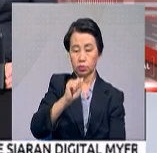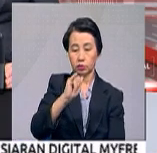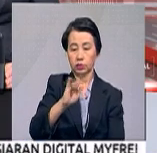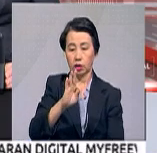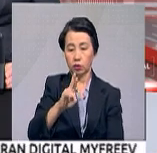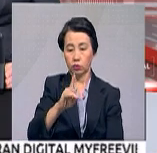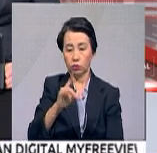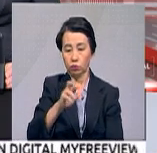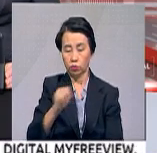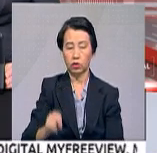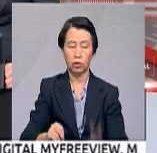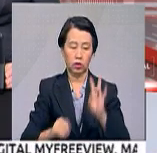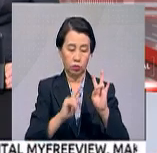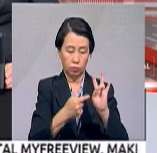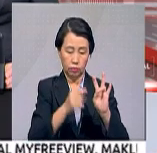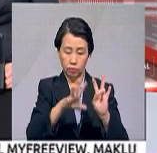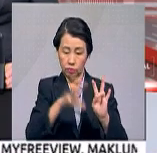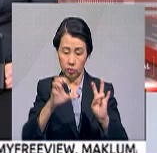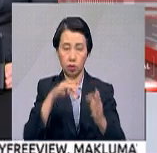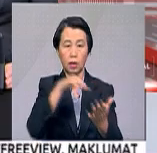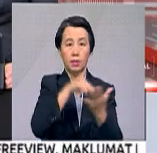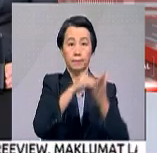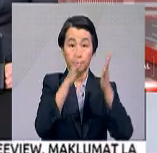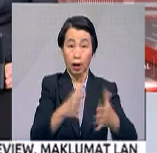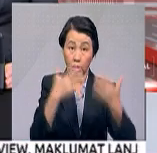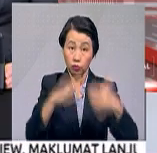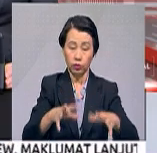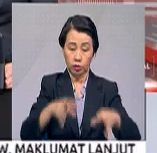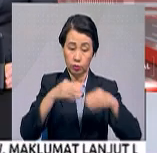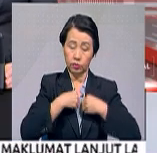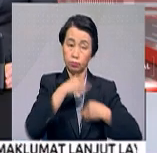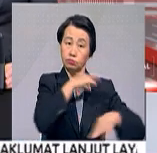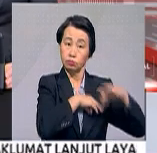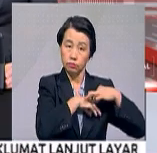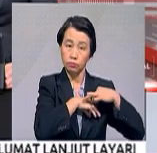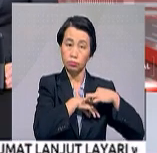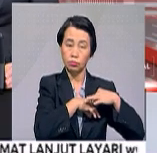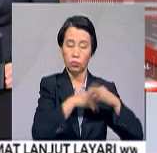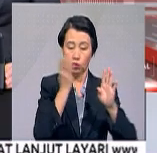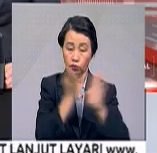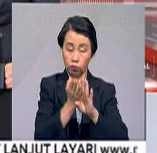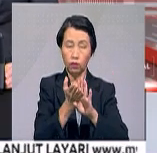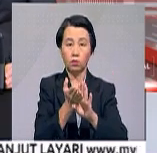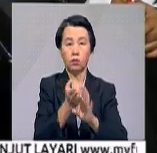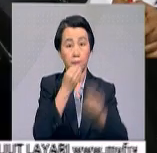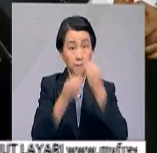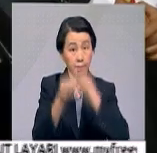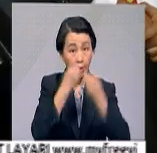Ismail, 7,500 pelajar sudah menerima manfaat pelaksanaannya.